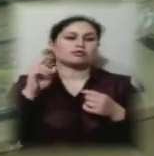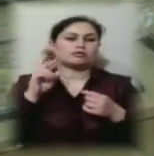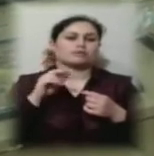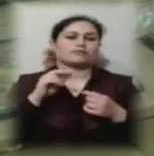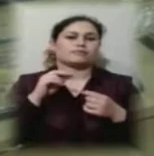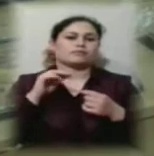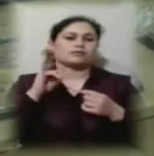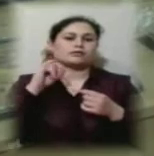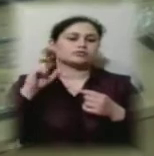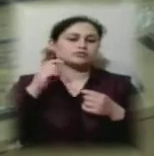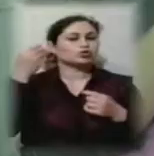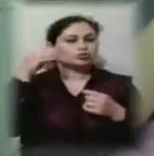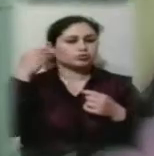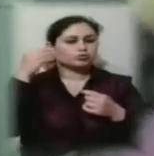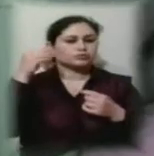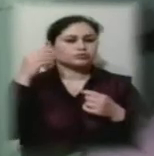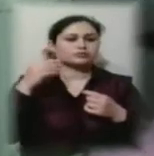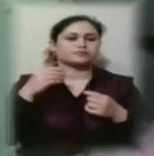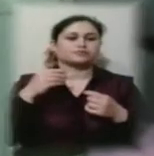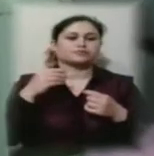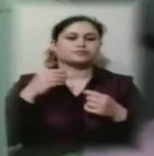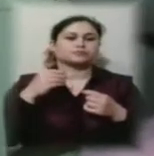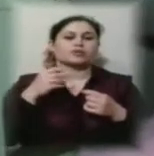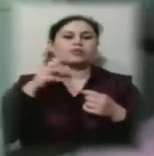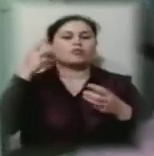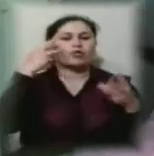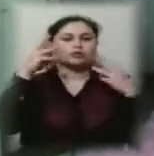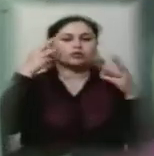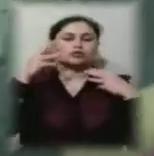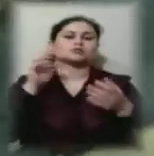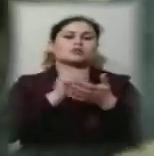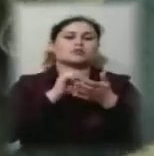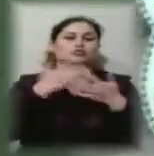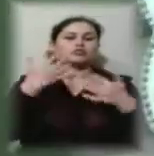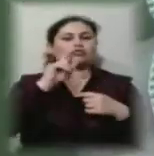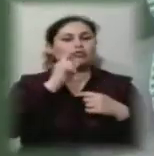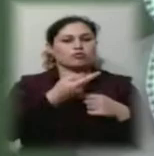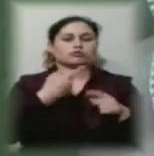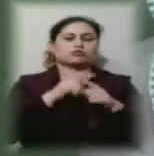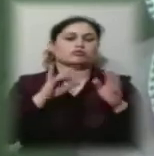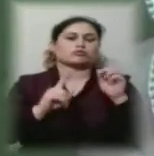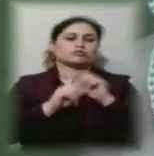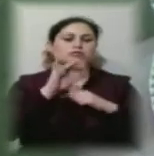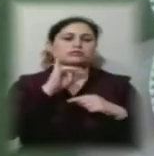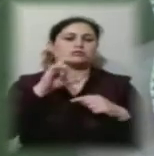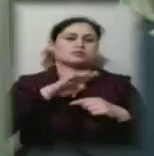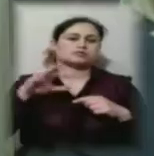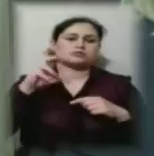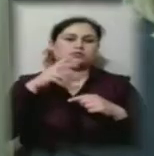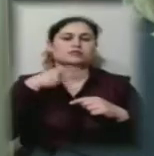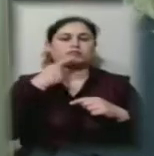з Турції. Моделінгом Лєра займається рік. Все розпочалось з дитячого садка, говорить мама.